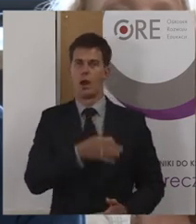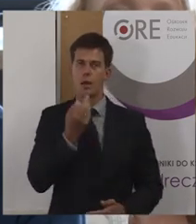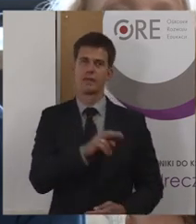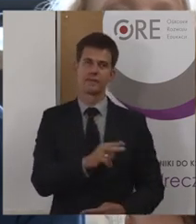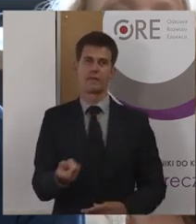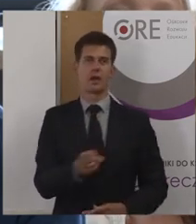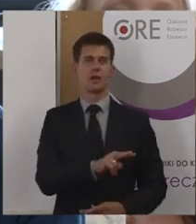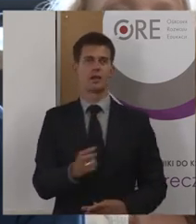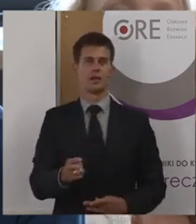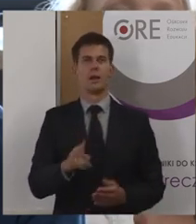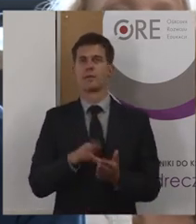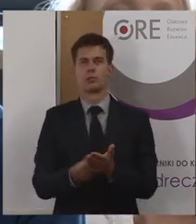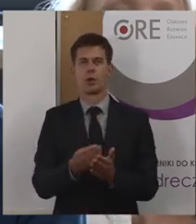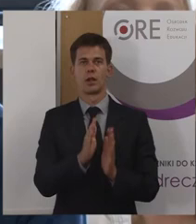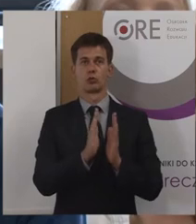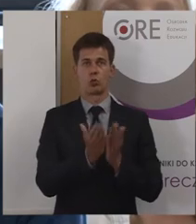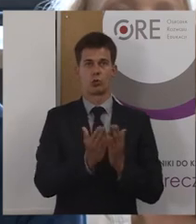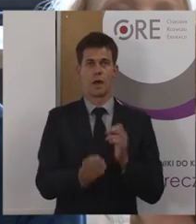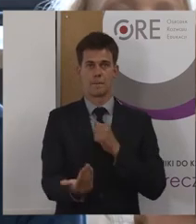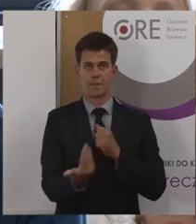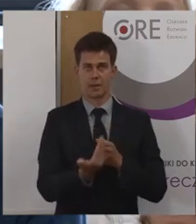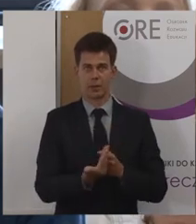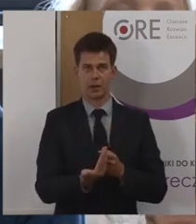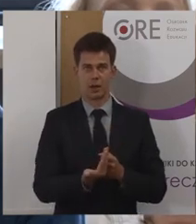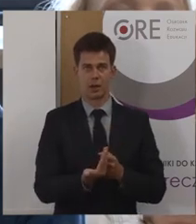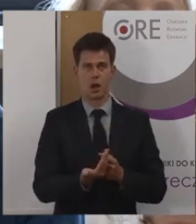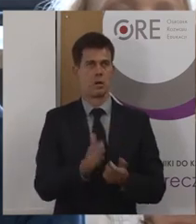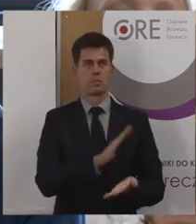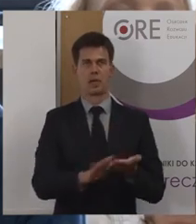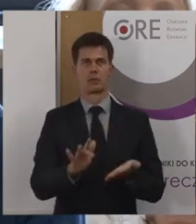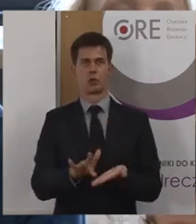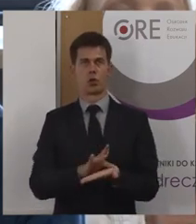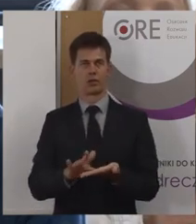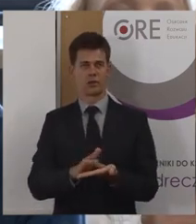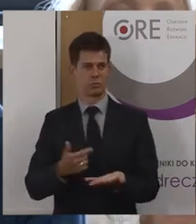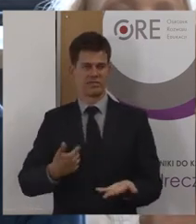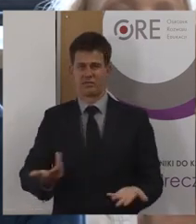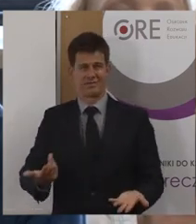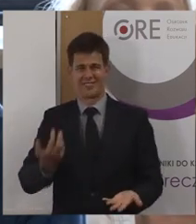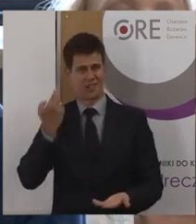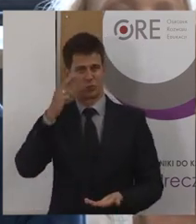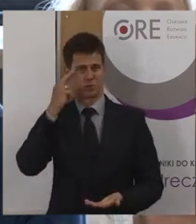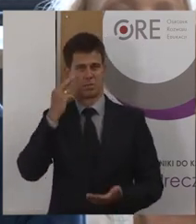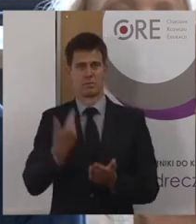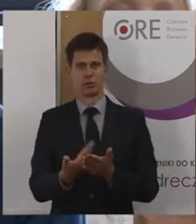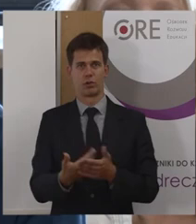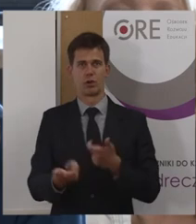sobie podręcznika do matematyki, który nie miałby grafiki dotykowej. I zupełnie to by było